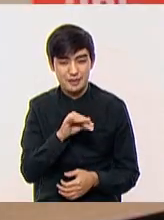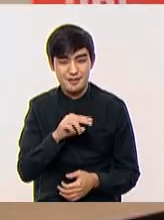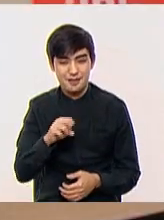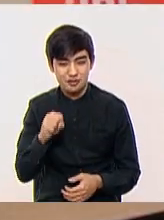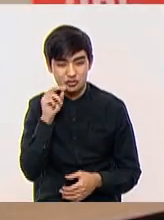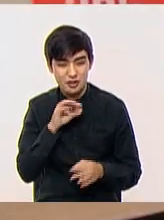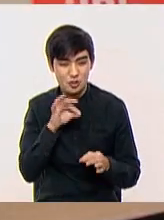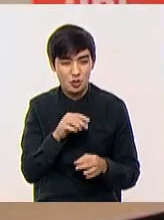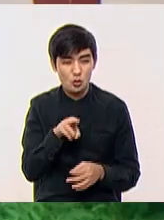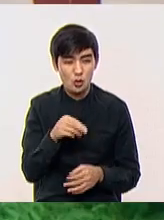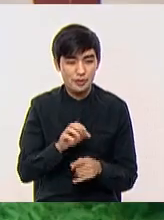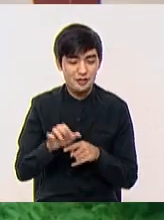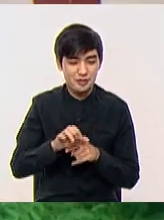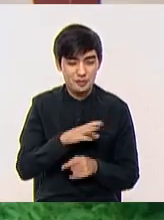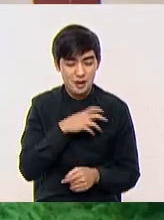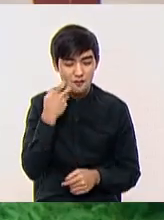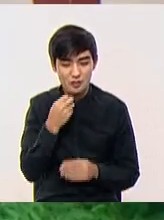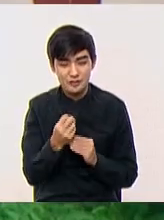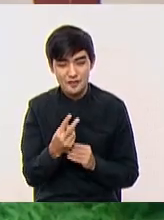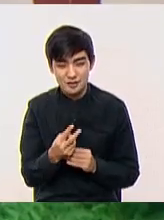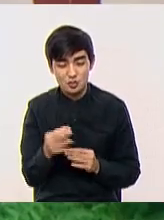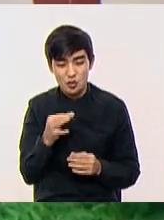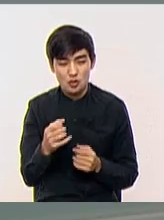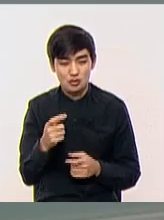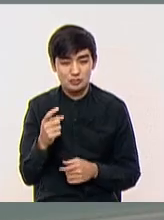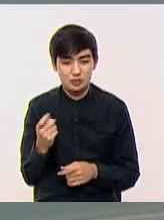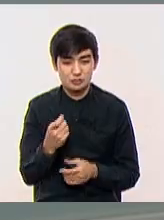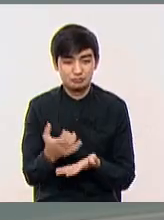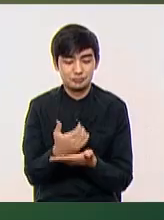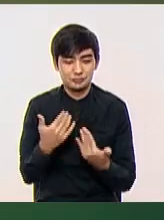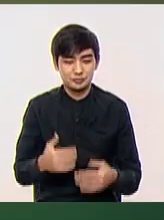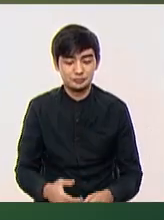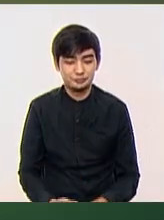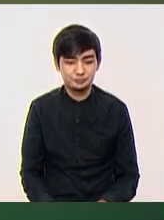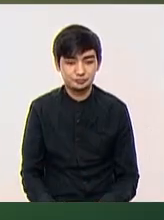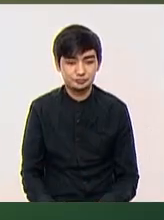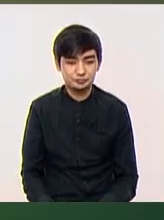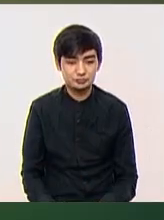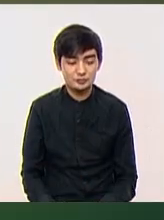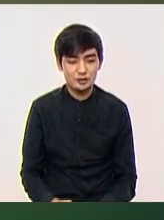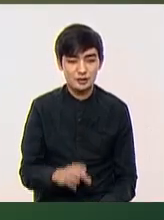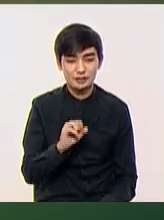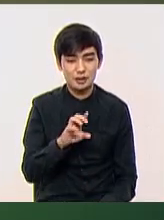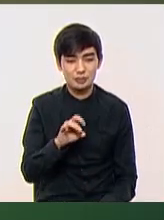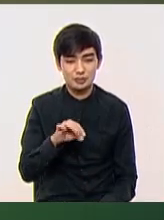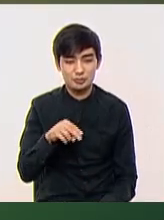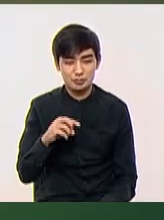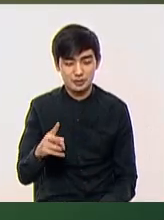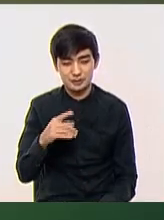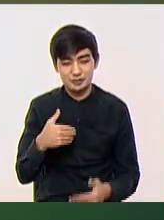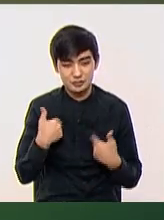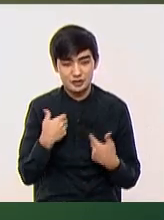құпия санын жіберіп күткендер iPhone 12-нің кезекті иесінің қуанышына куә болды. Сабырбек, здравствуйте.